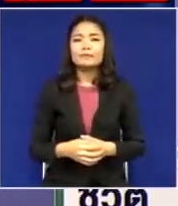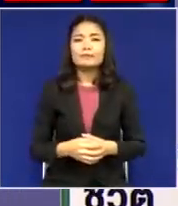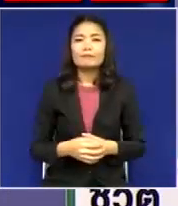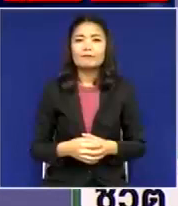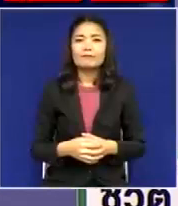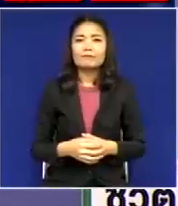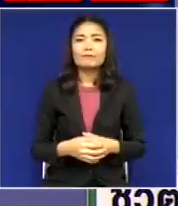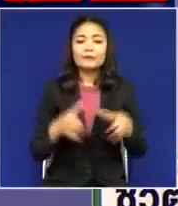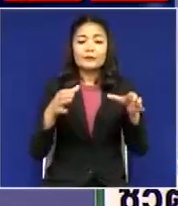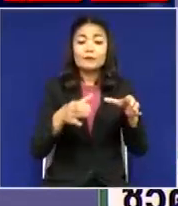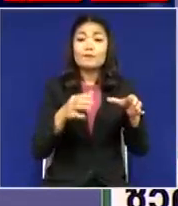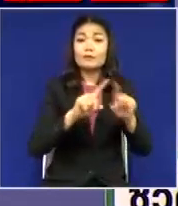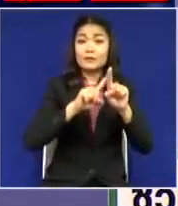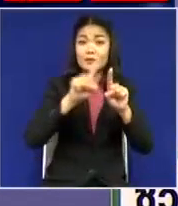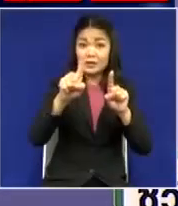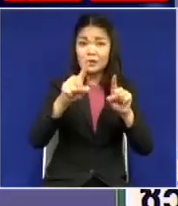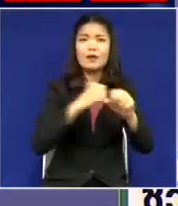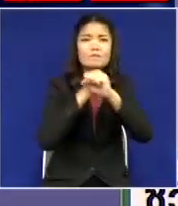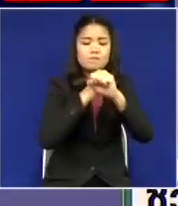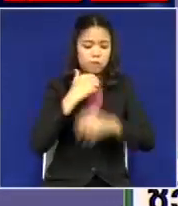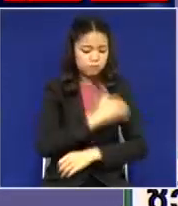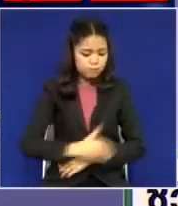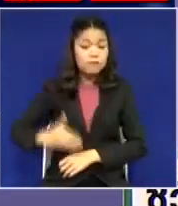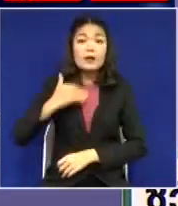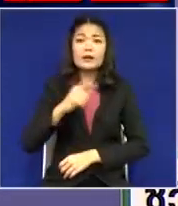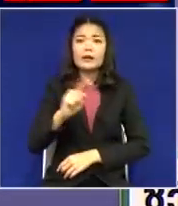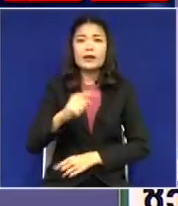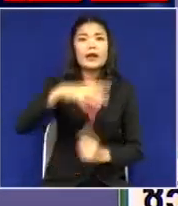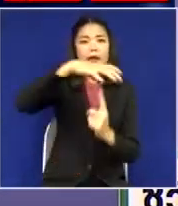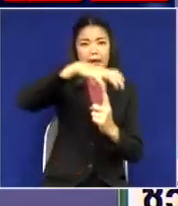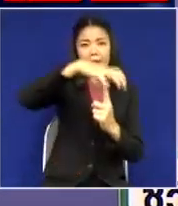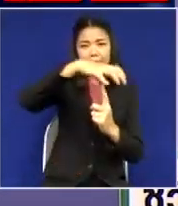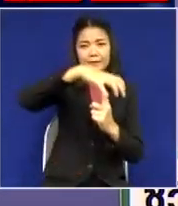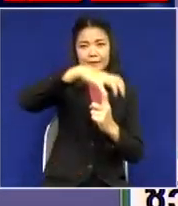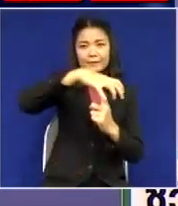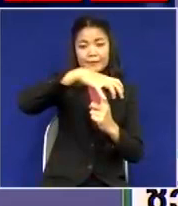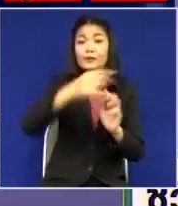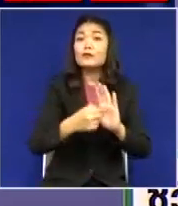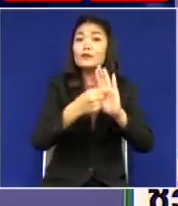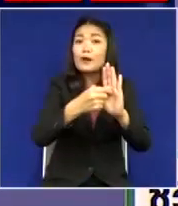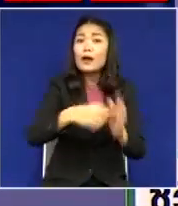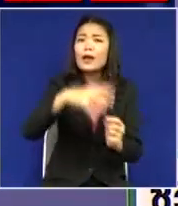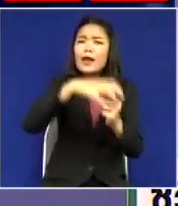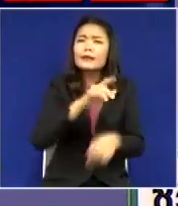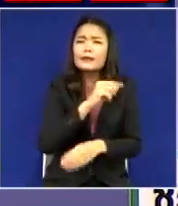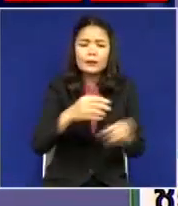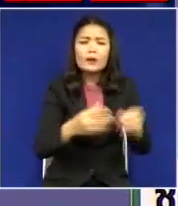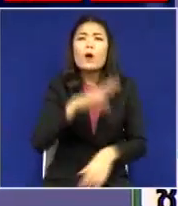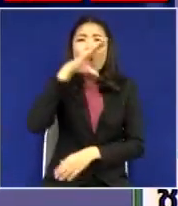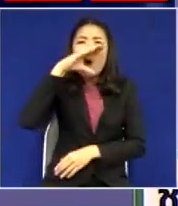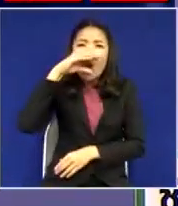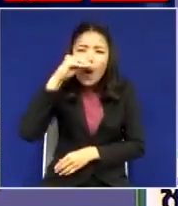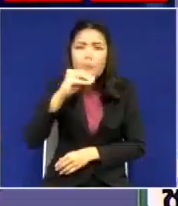พิ่มภูมิต้านทานของร่างกายได้นะครับก็จะเป็นกลุ่มของพวกเห็ดต่างๆนะครับอย่างเช่นเห็ดฟางเห็ดหอมนะครับ